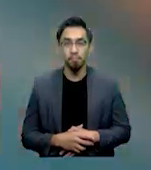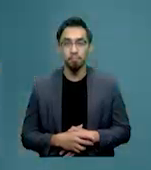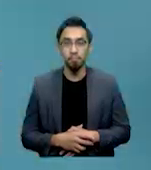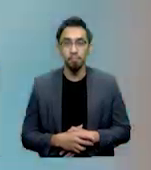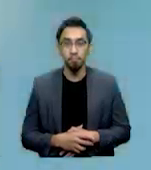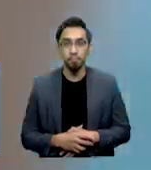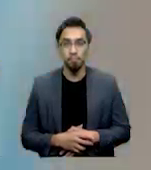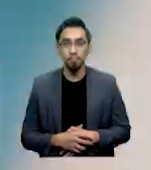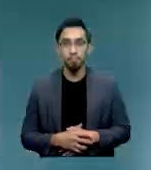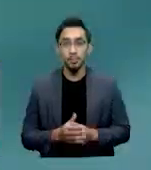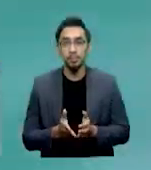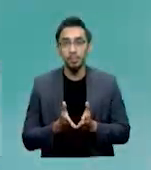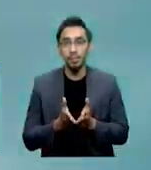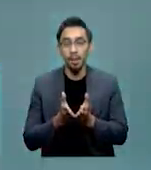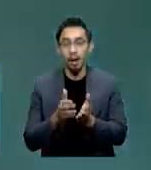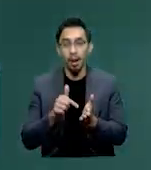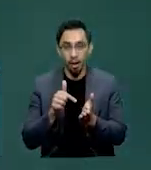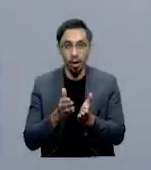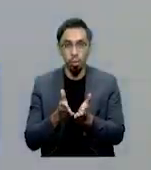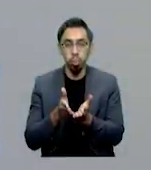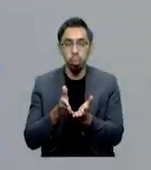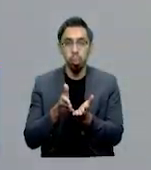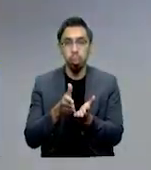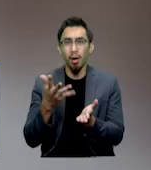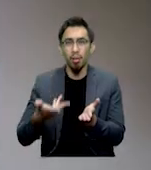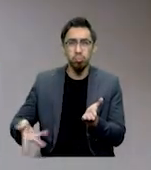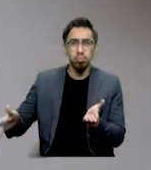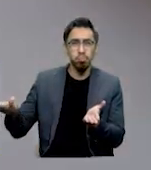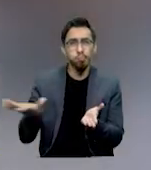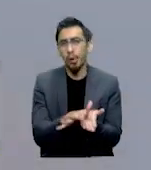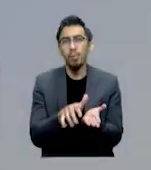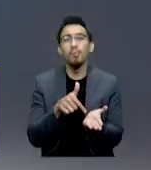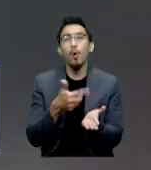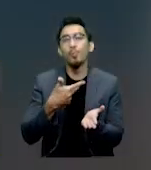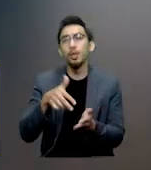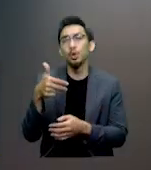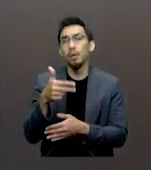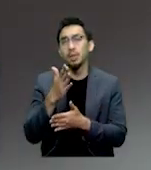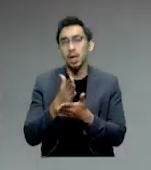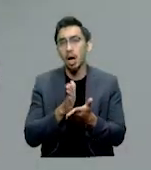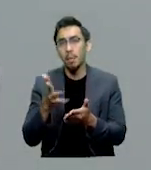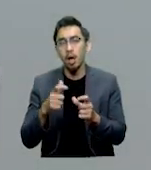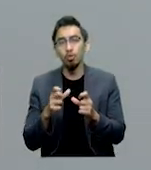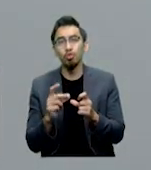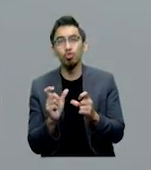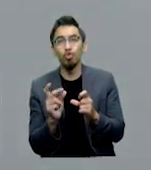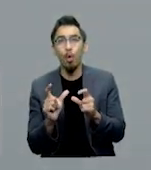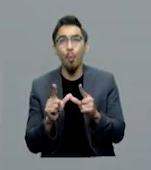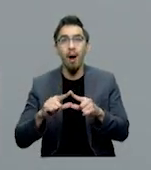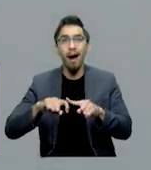Selatan kapal lintas Kabupaten ini karam usai dihantam ombak besar dalam perjalanan dari Sulawesi Tengah ke surowako Sulawesi